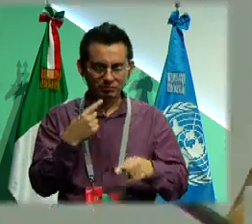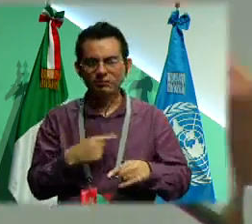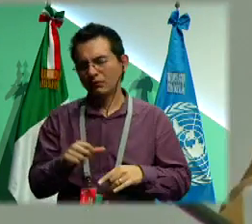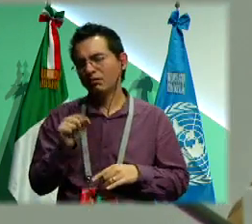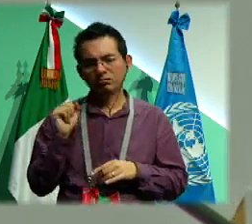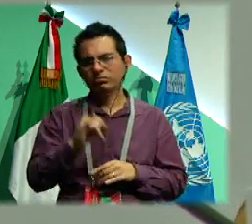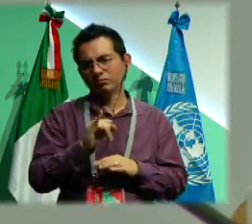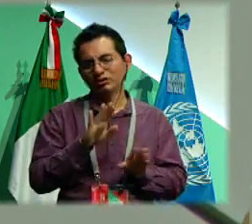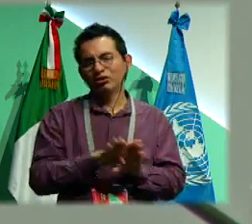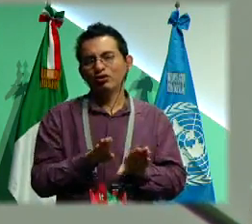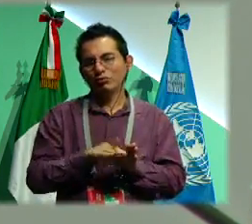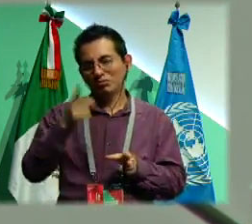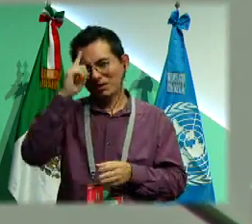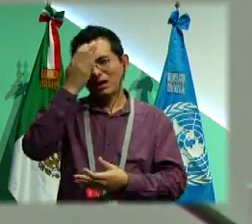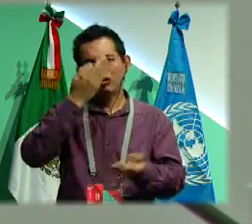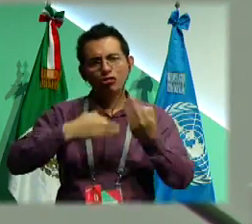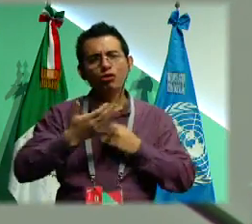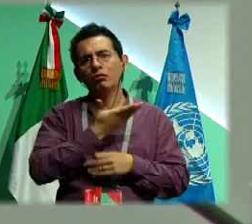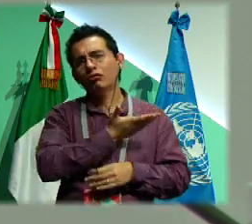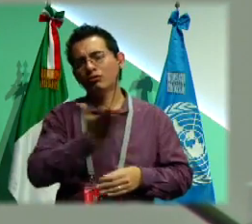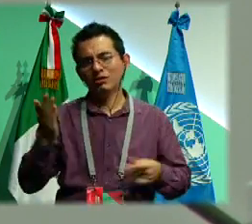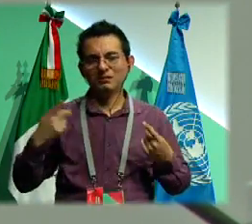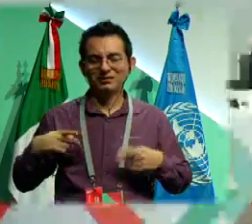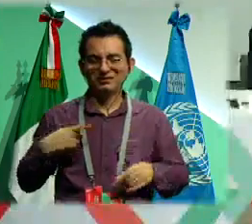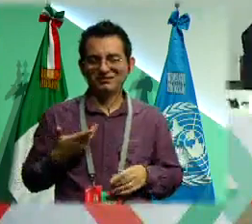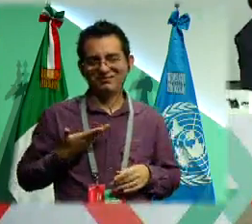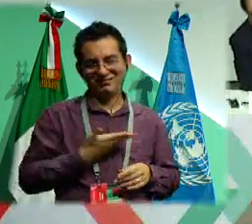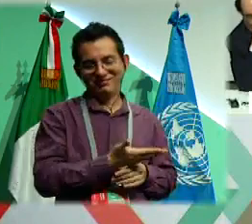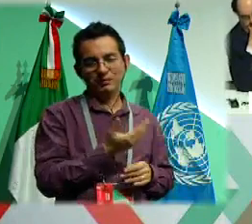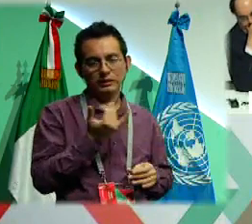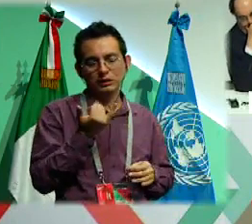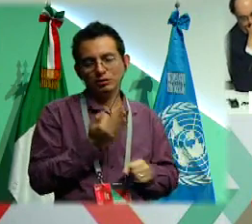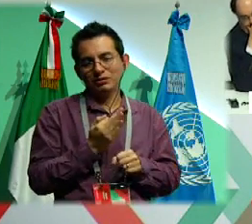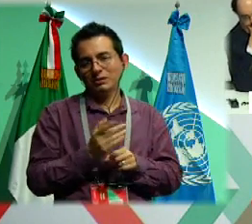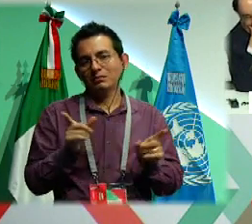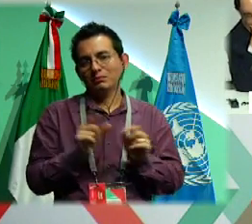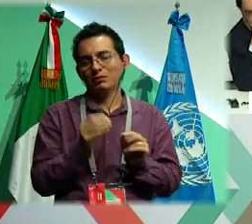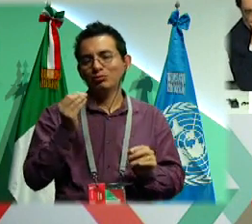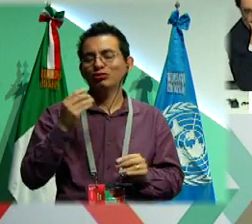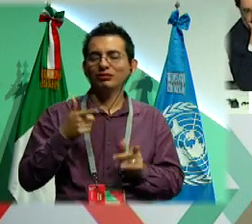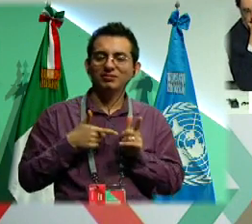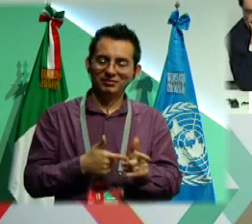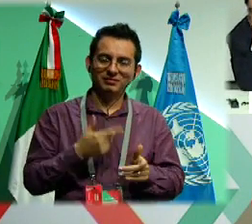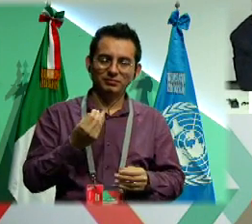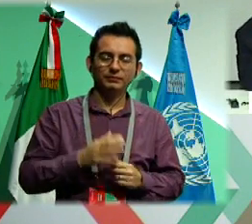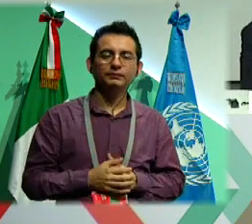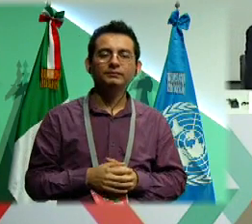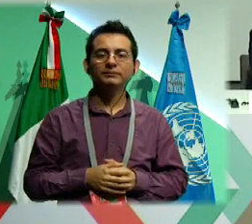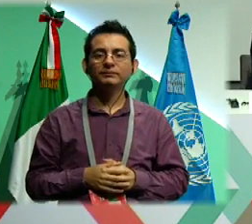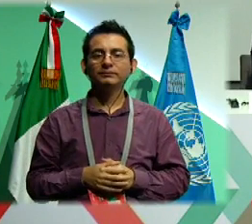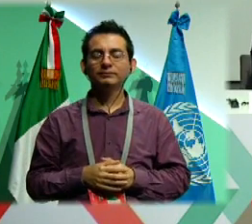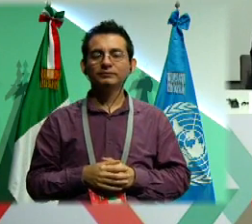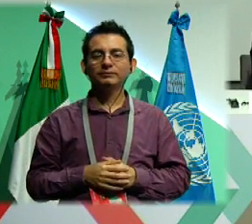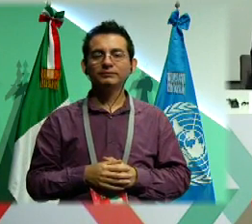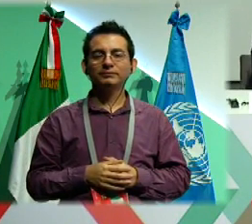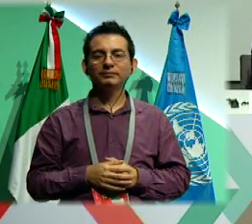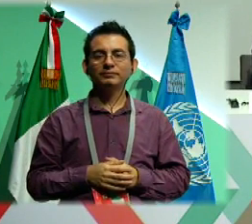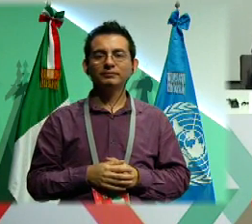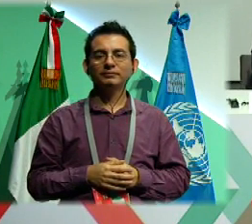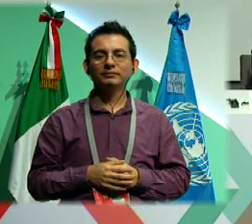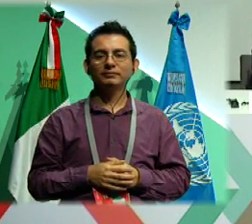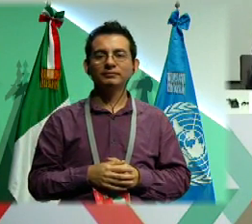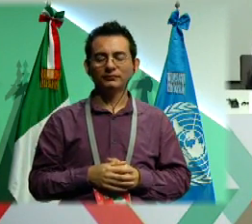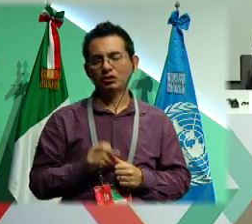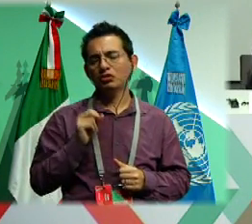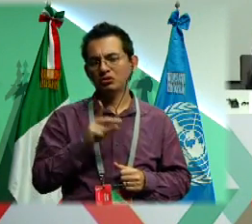et ensuite nous passerons au débat sur les questions. Très bien. Effectivement, c'est tout à fait utile. Juan